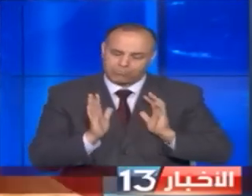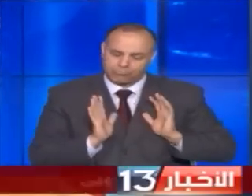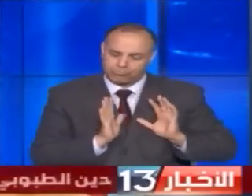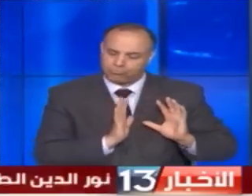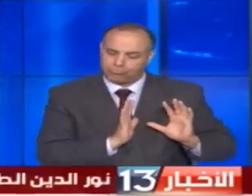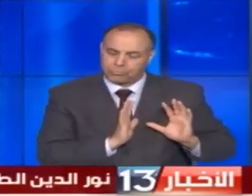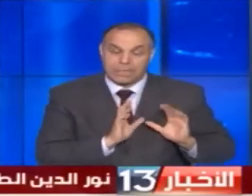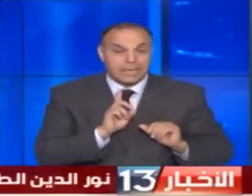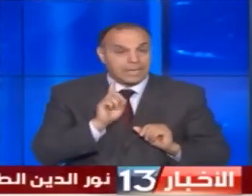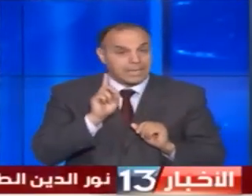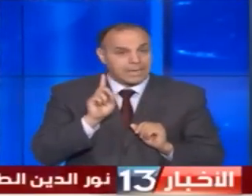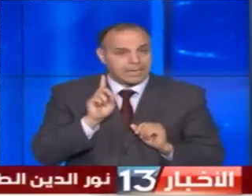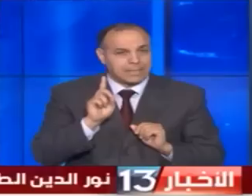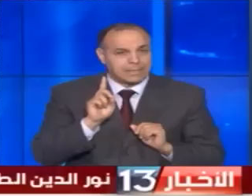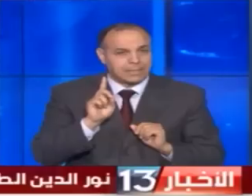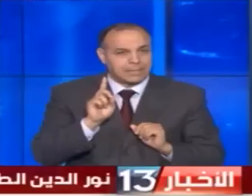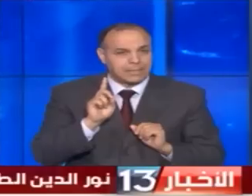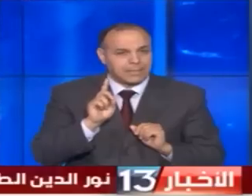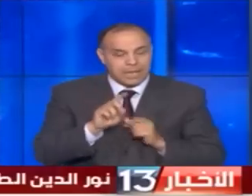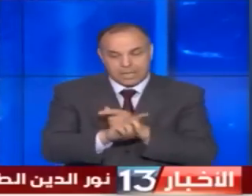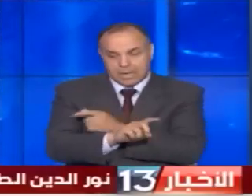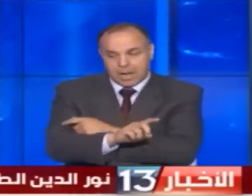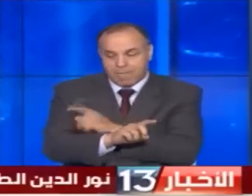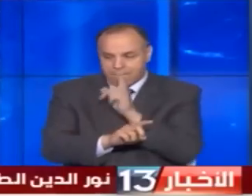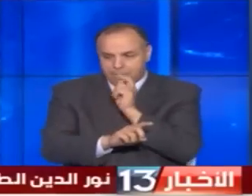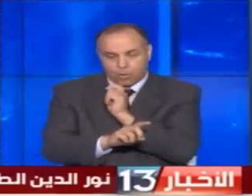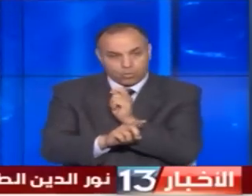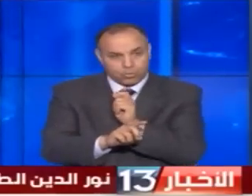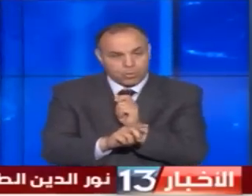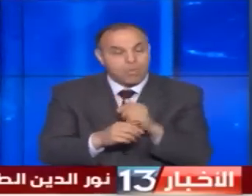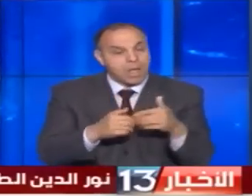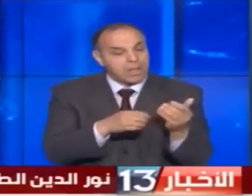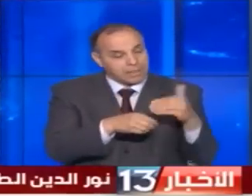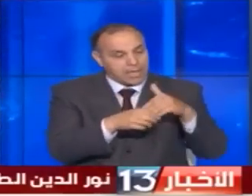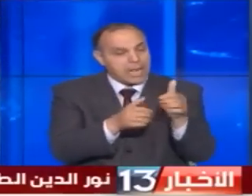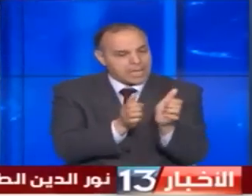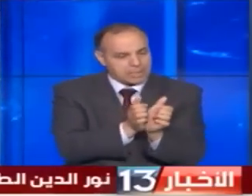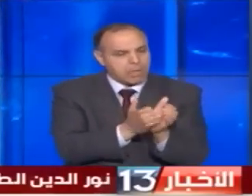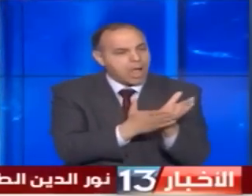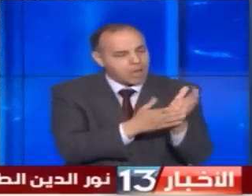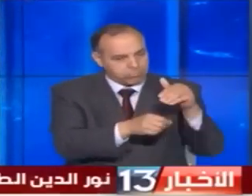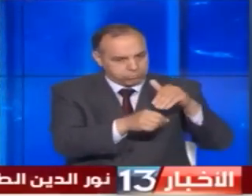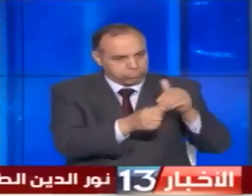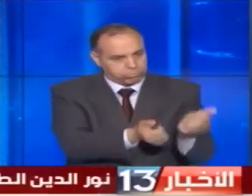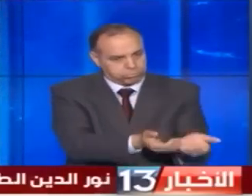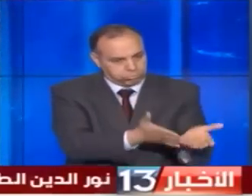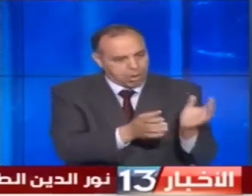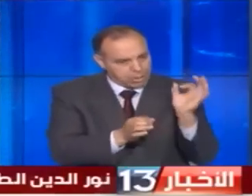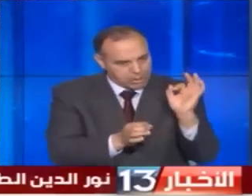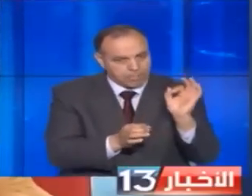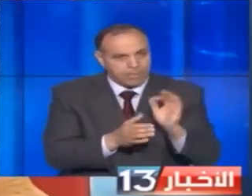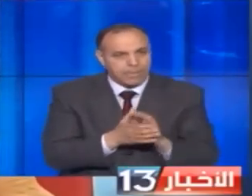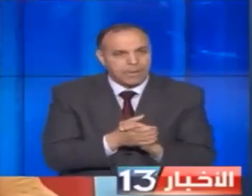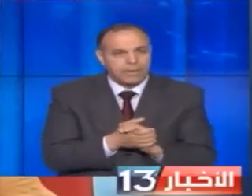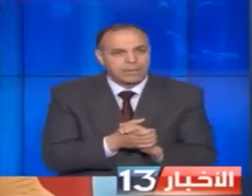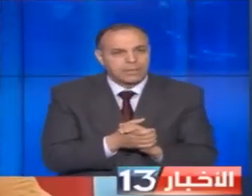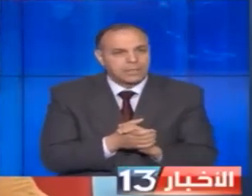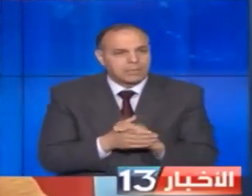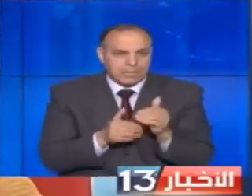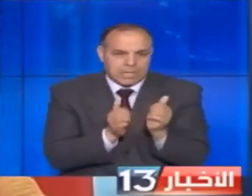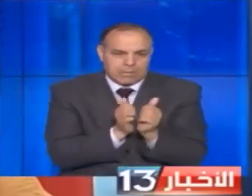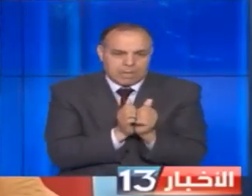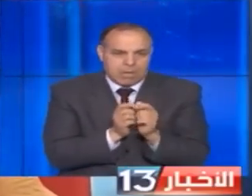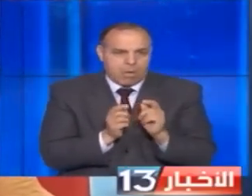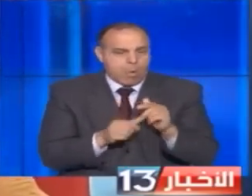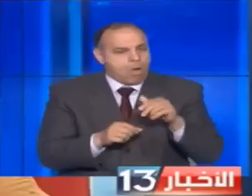ولكن مقابله النقابيين اللي هما فيه احزاب في الاحزاب الحزب ويحب